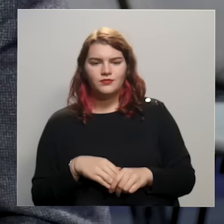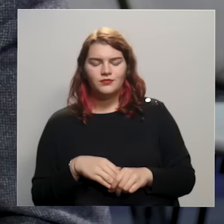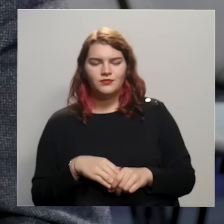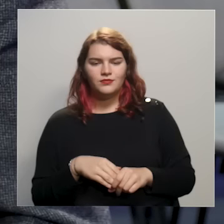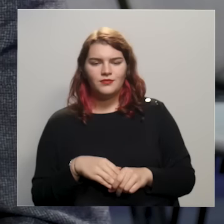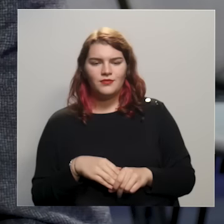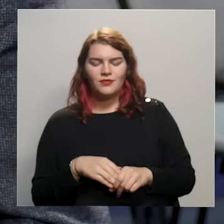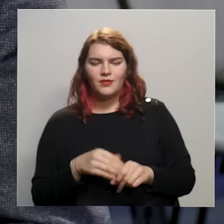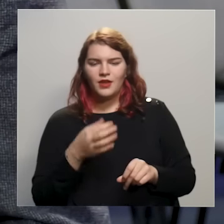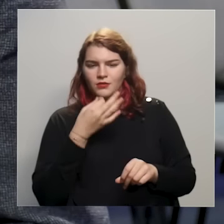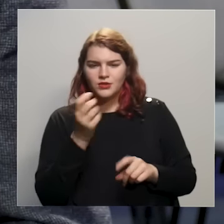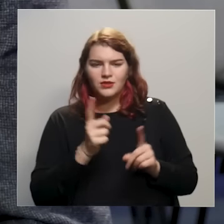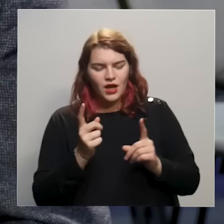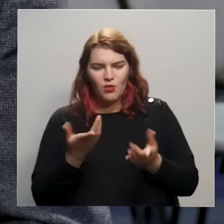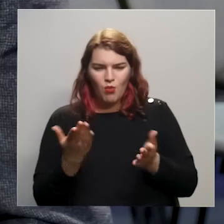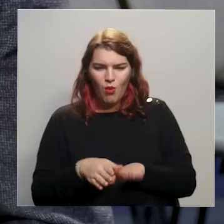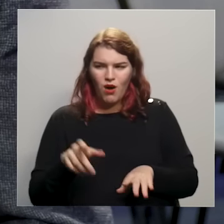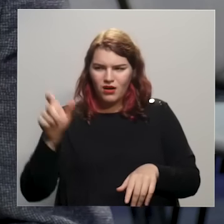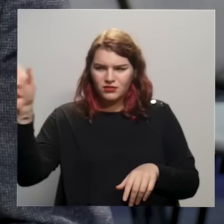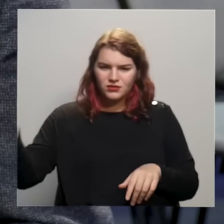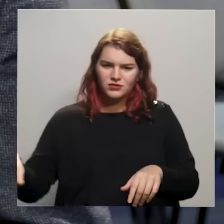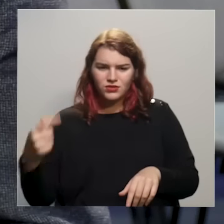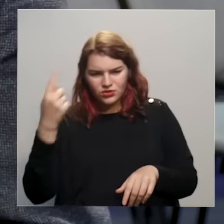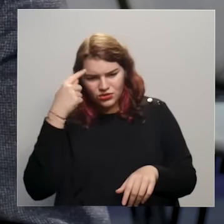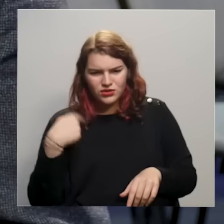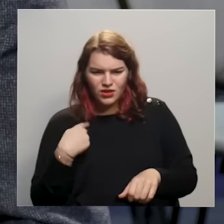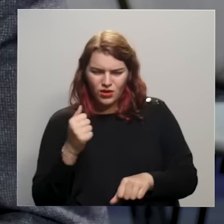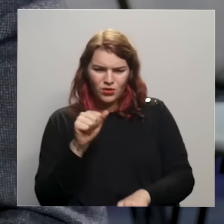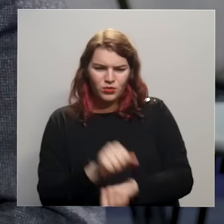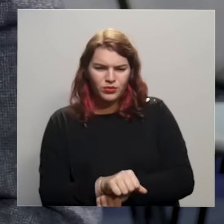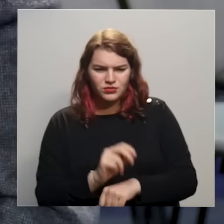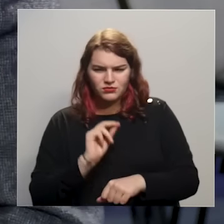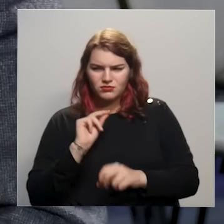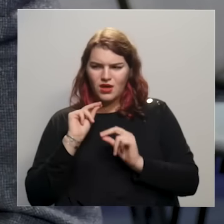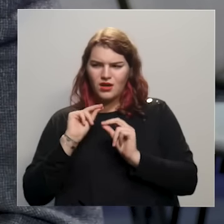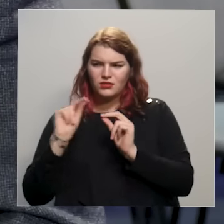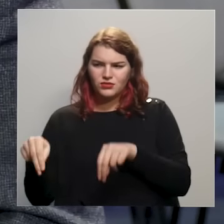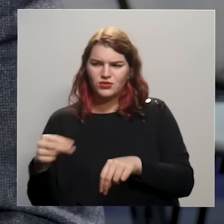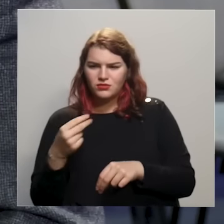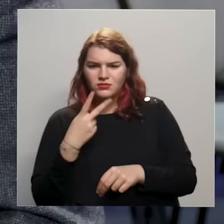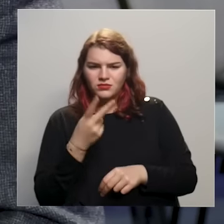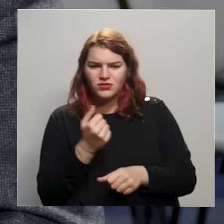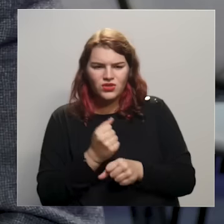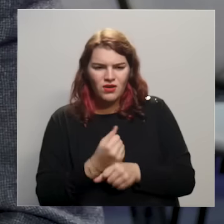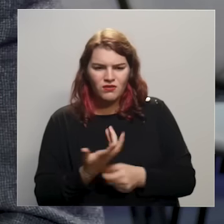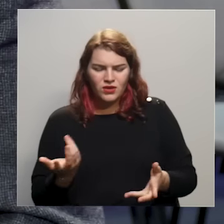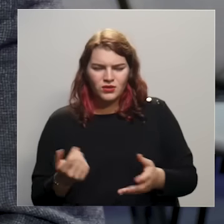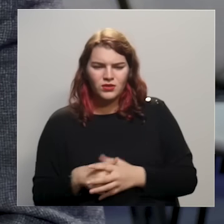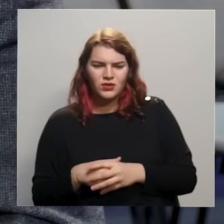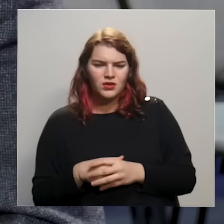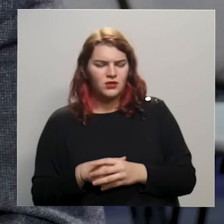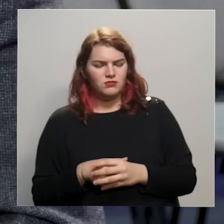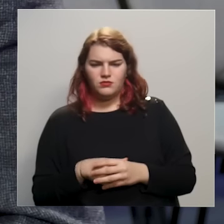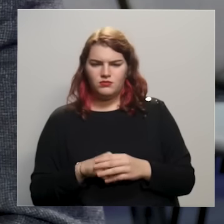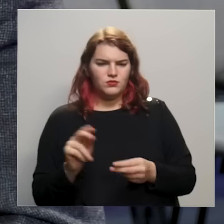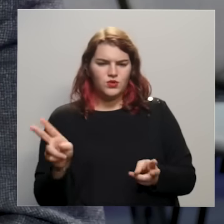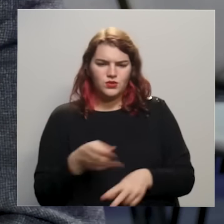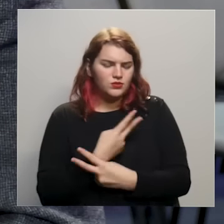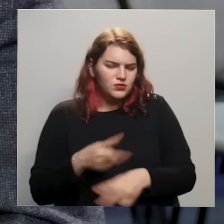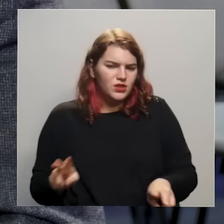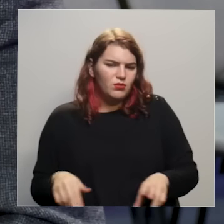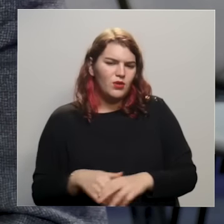Am zis, dacă moare ăsta, știi că eu să fiu la pușcărie? Uite ce am făcut. Nicu, nu se poate. Ba